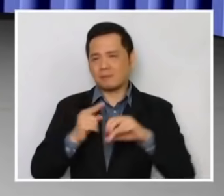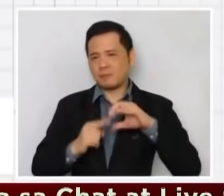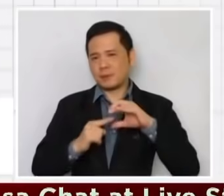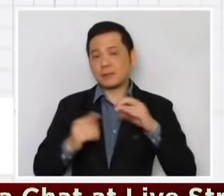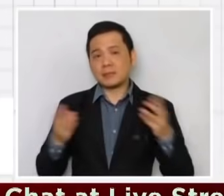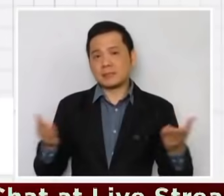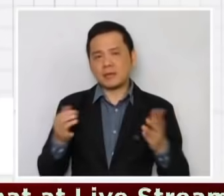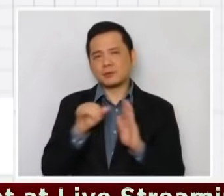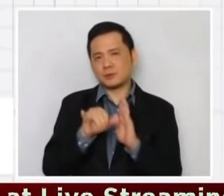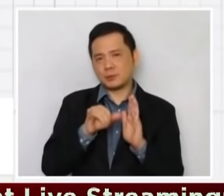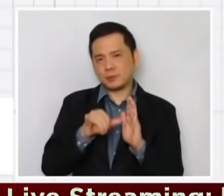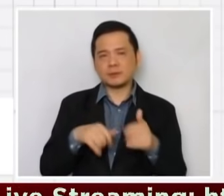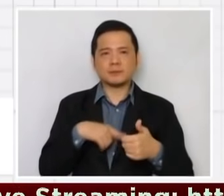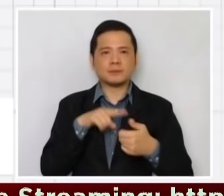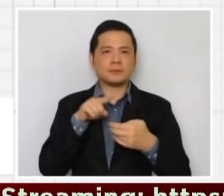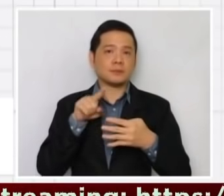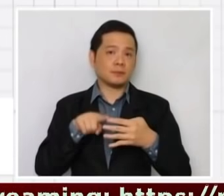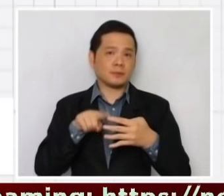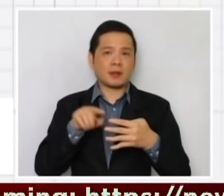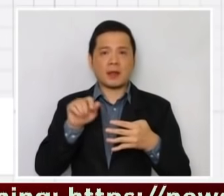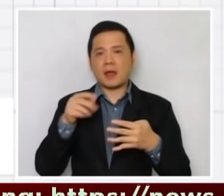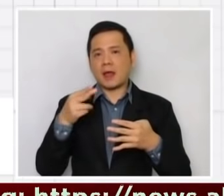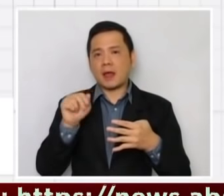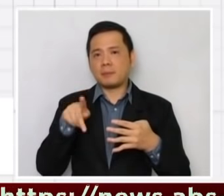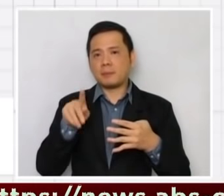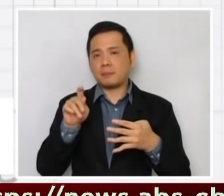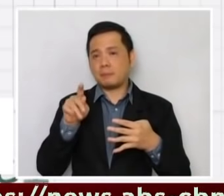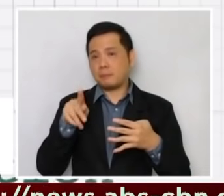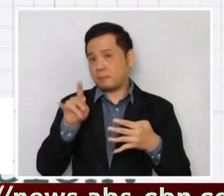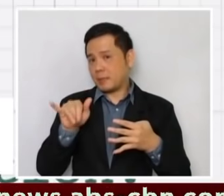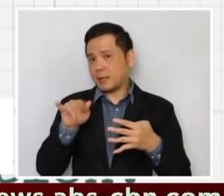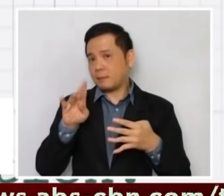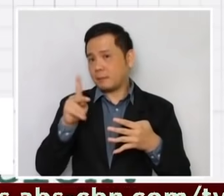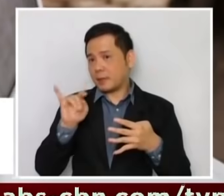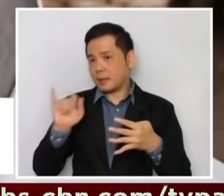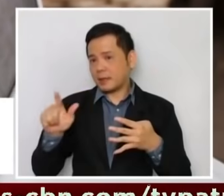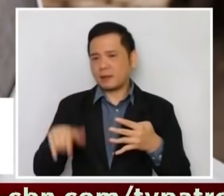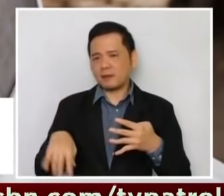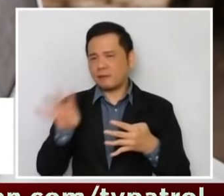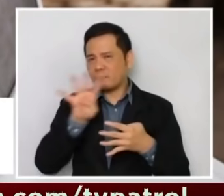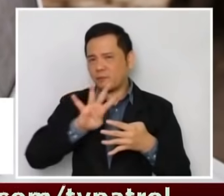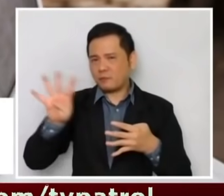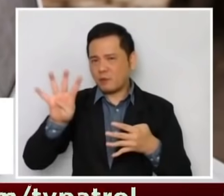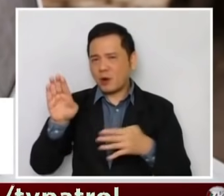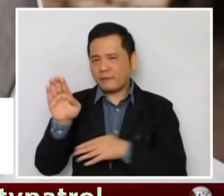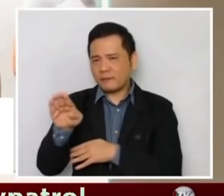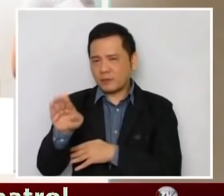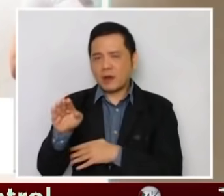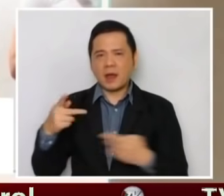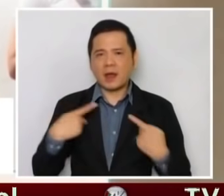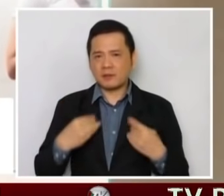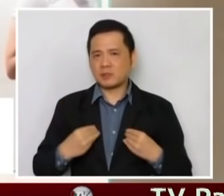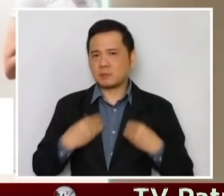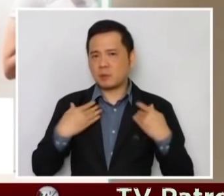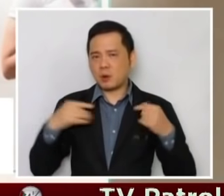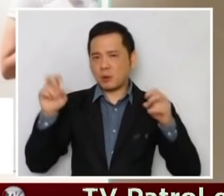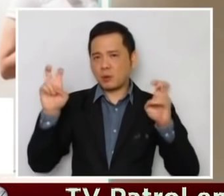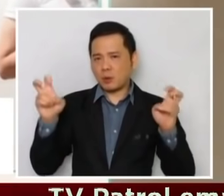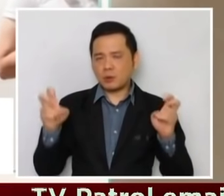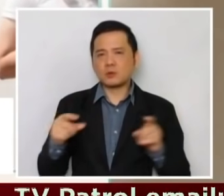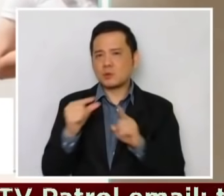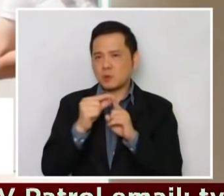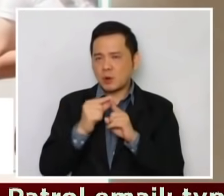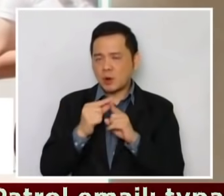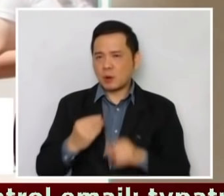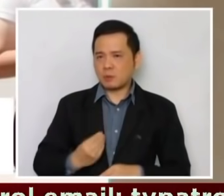ang Happy Pill. Araw-araw tuwing alas 8 ng umaga na maghahatid ng inspirational quotes at motivational words para maghatid